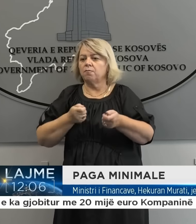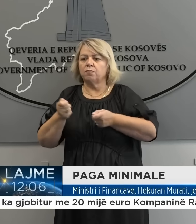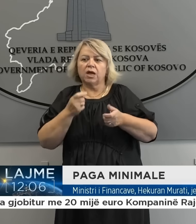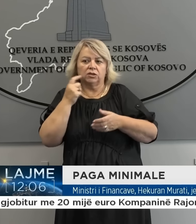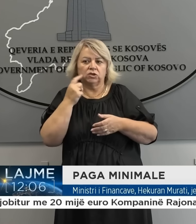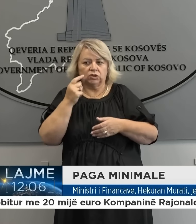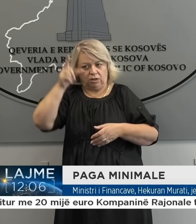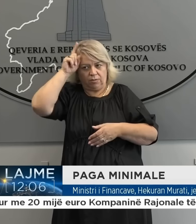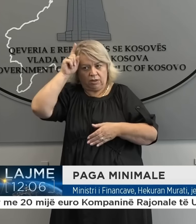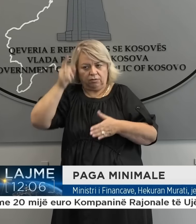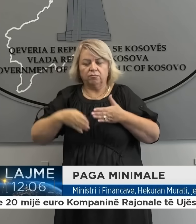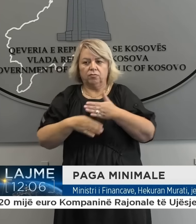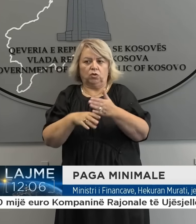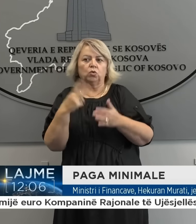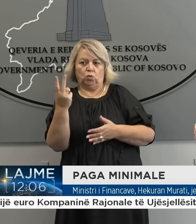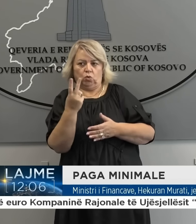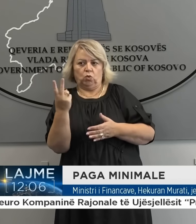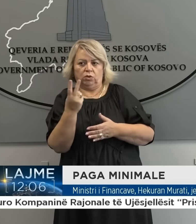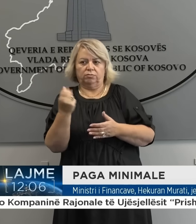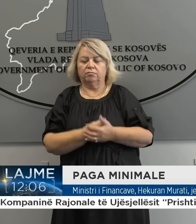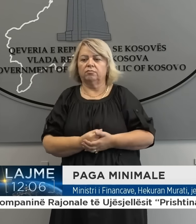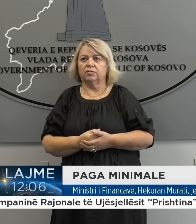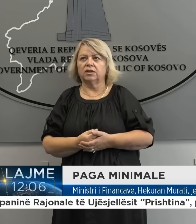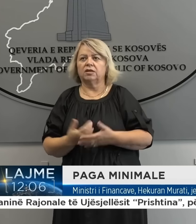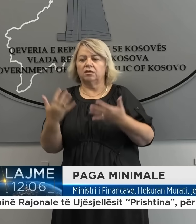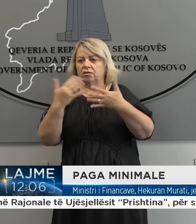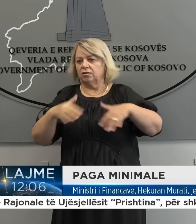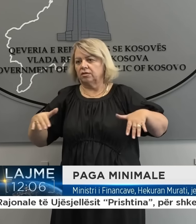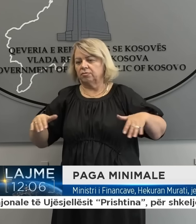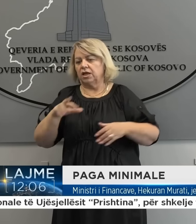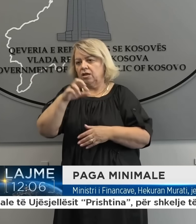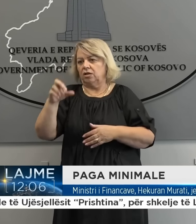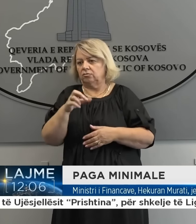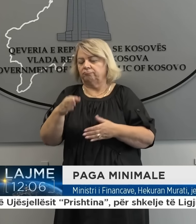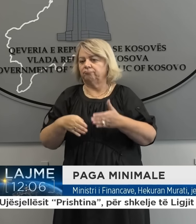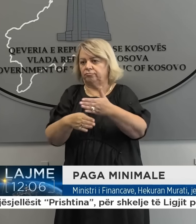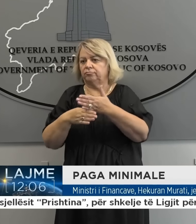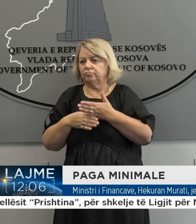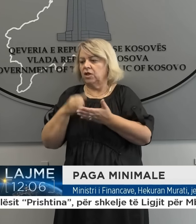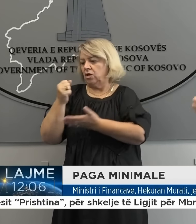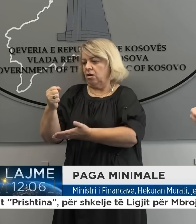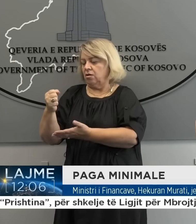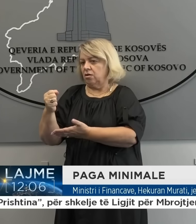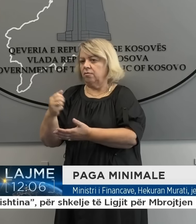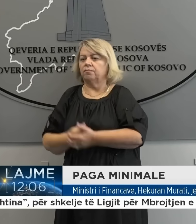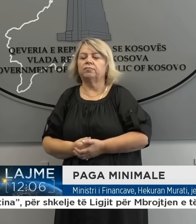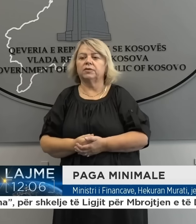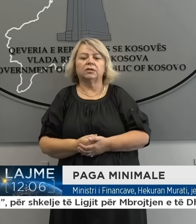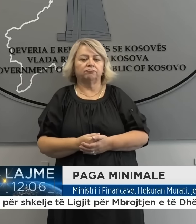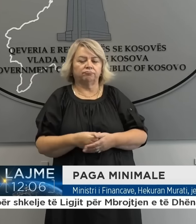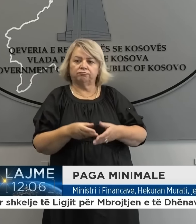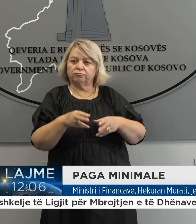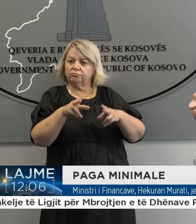Zhvillimore Gjermane. Pra në të dyja rastet, shuma totale të i kalon lirën prej 10 milion euro, janë mjetë e grant që do të vije në